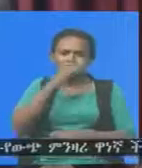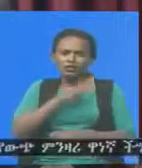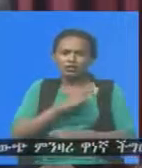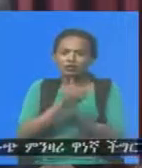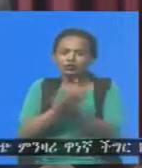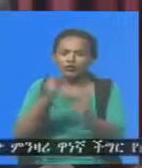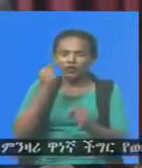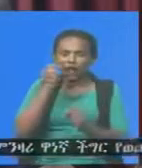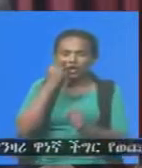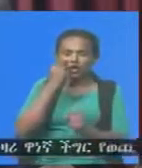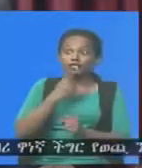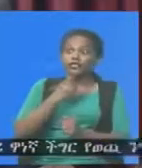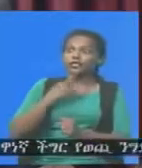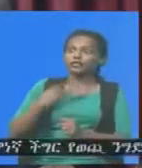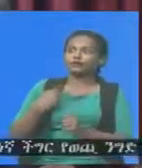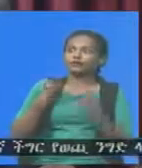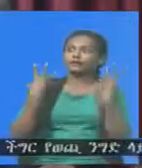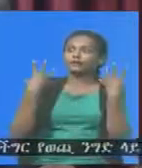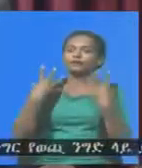የሚቀላ